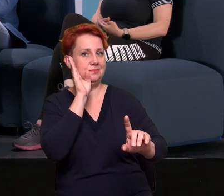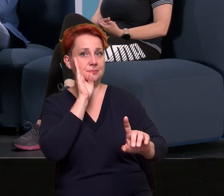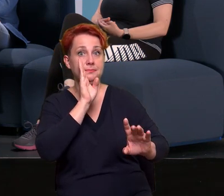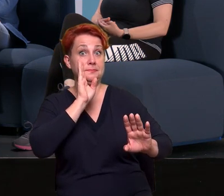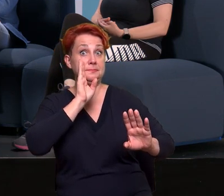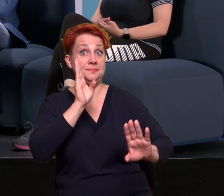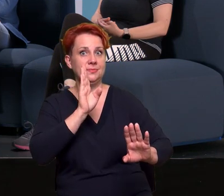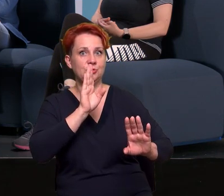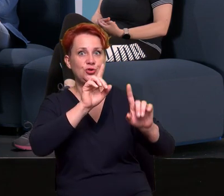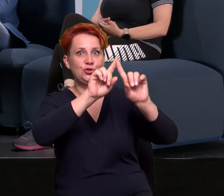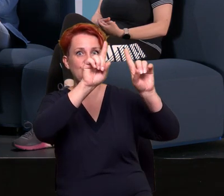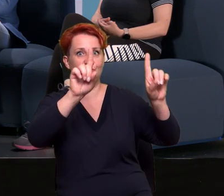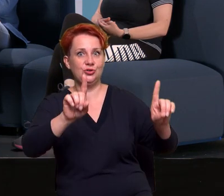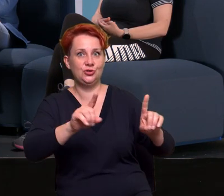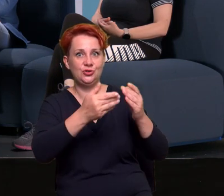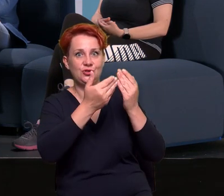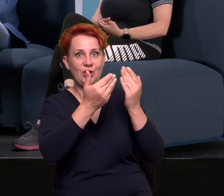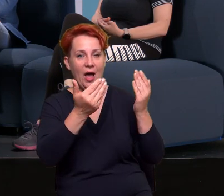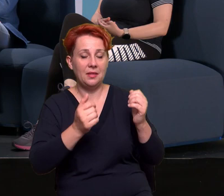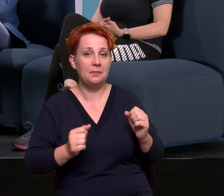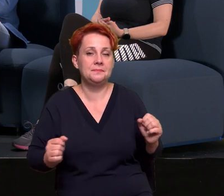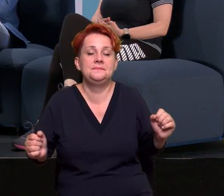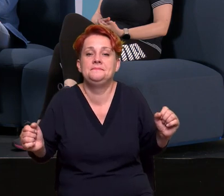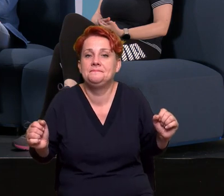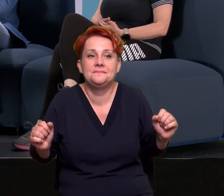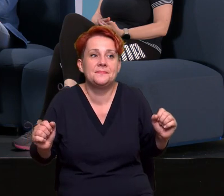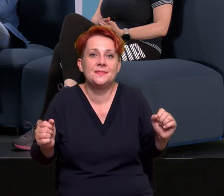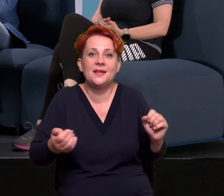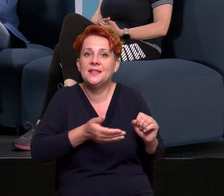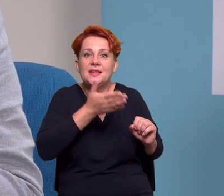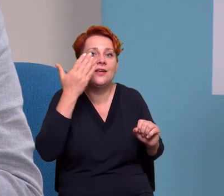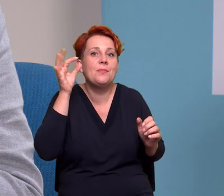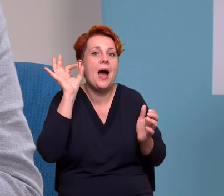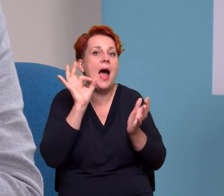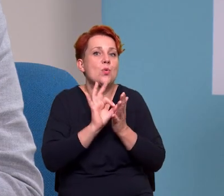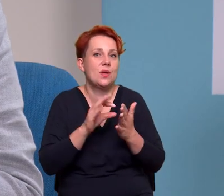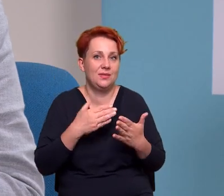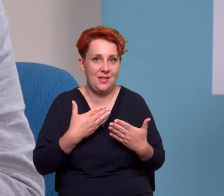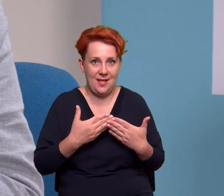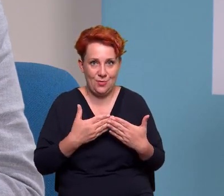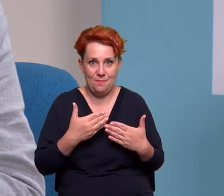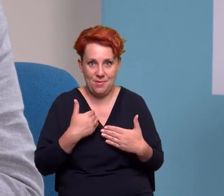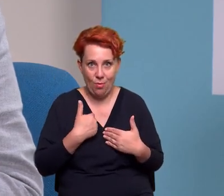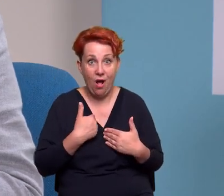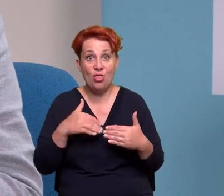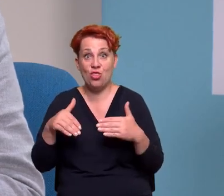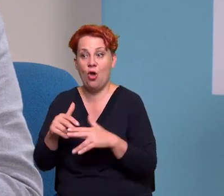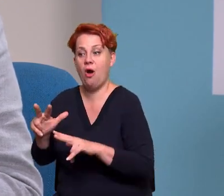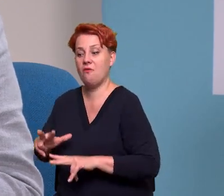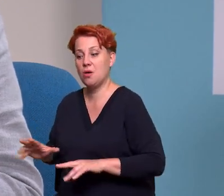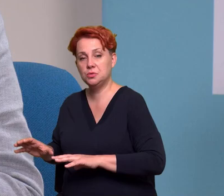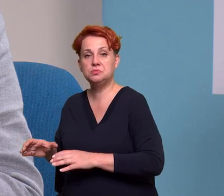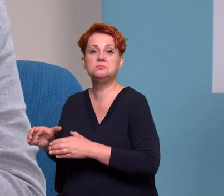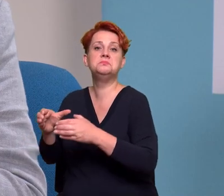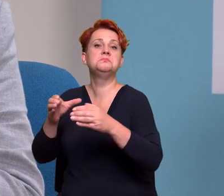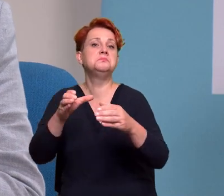ścianie wisiał. I nie mam pojęcia, prawda, dlaczego tak się stało, ale ta nowa rodzina uszanowała